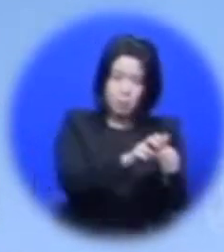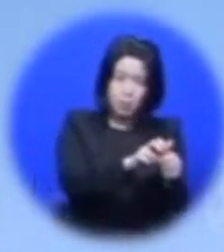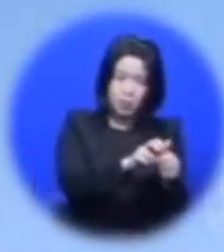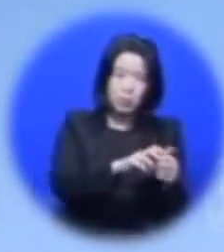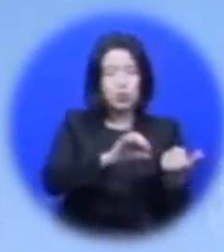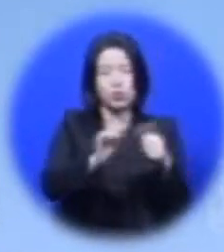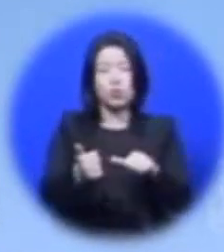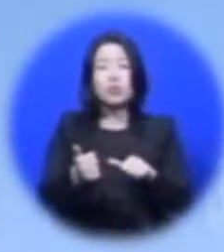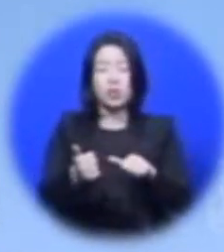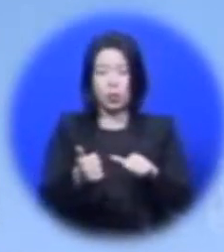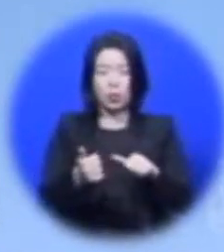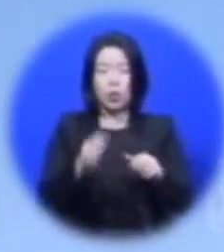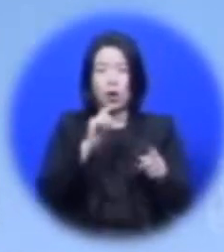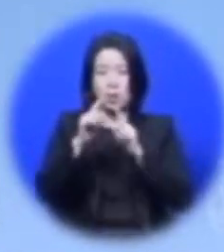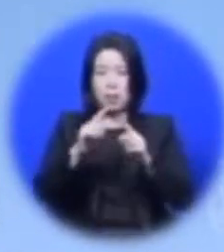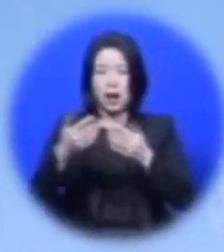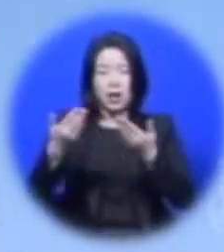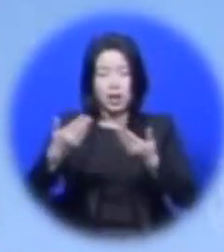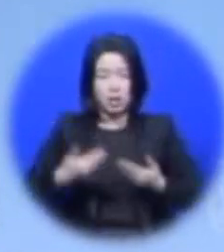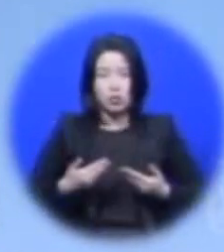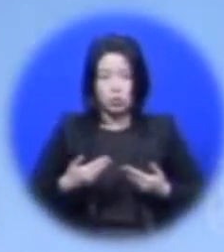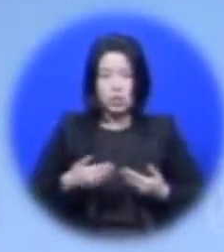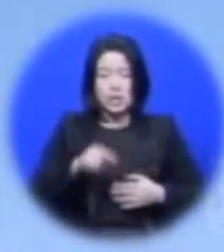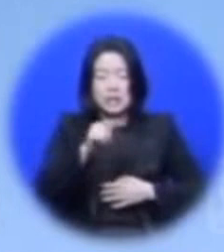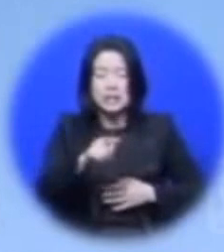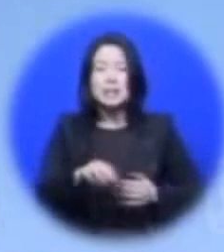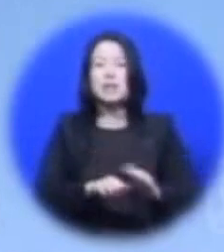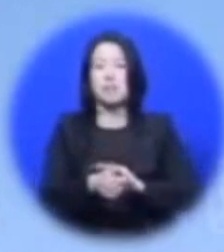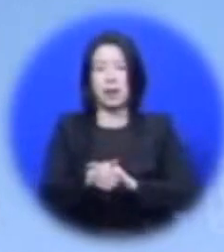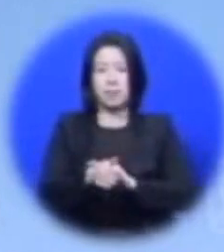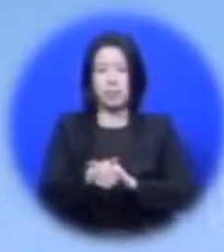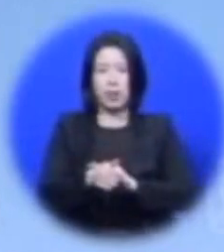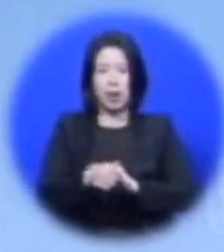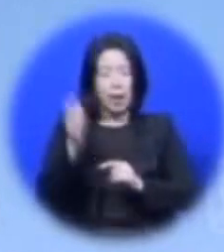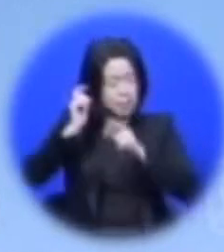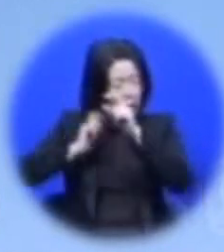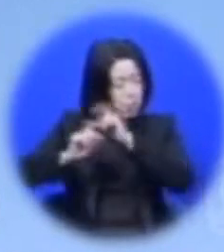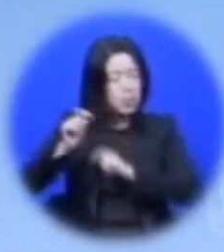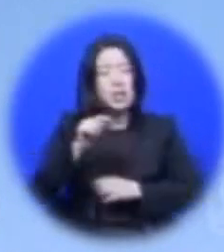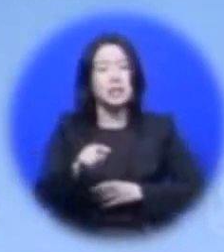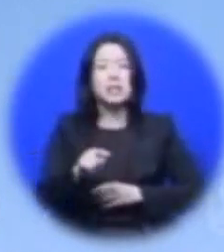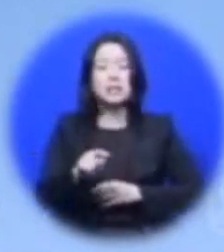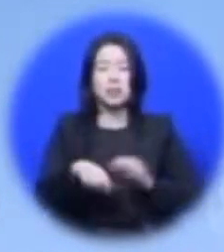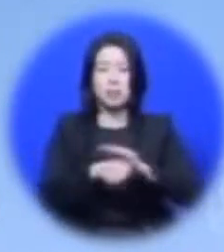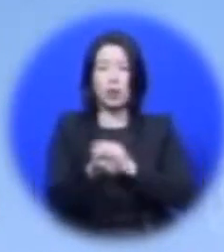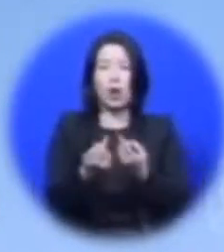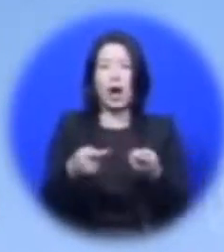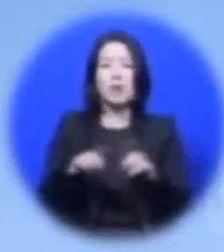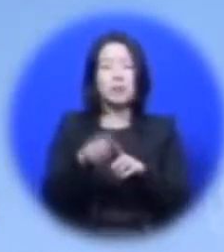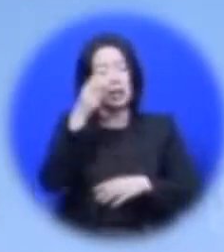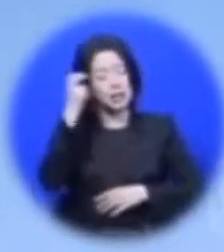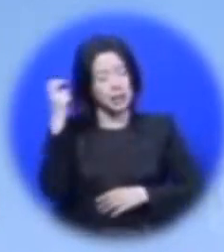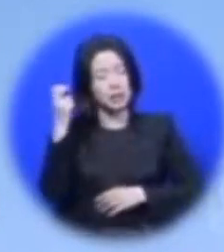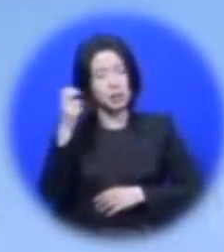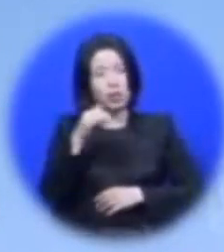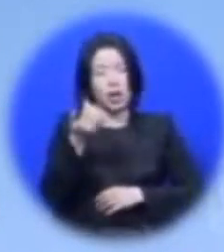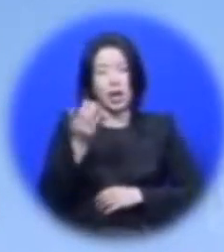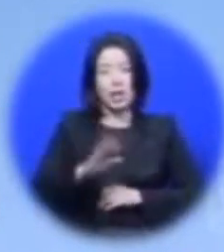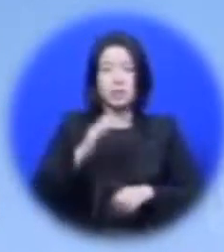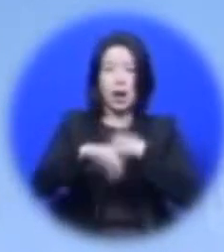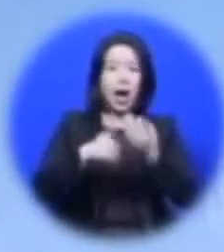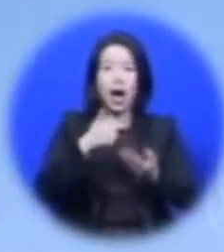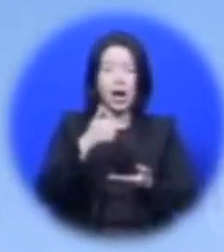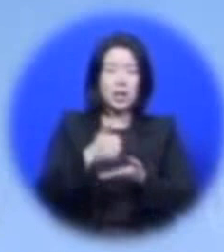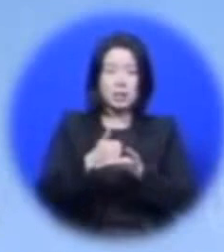원주민이 일러주었던 바로 그놈이더군. 간밤에 그놈과 함께 잔 거지요. 그러나 하나님께서